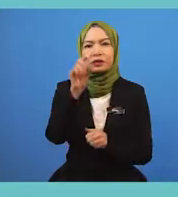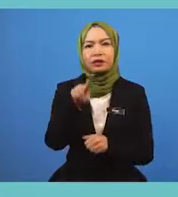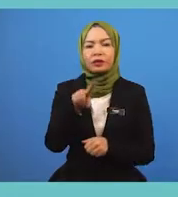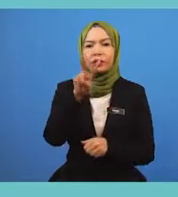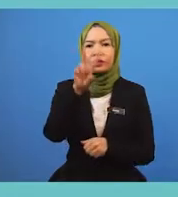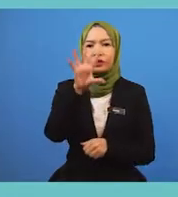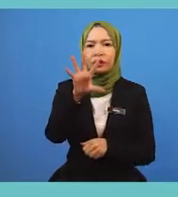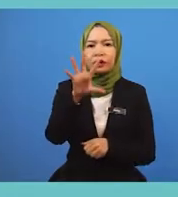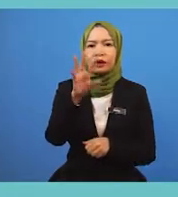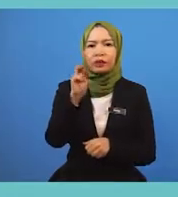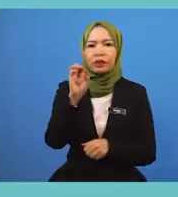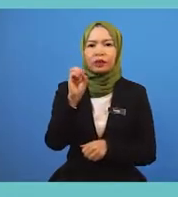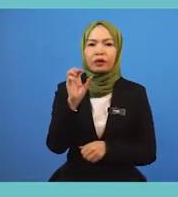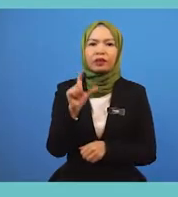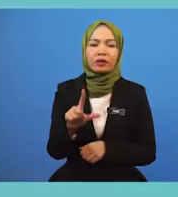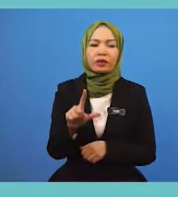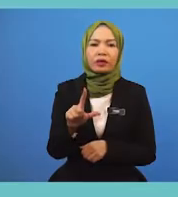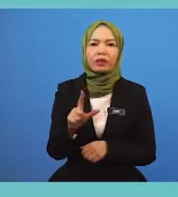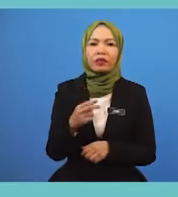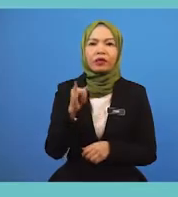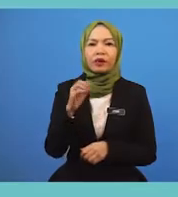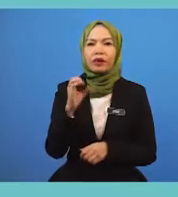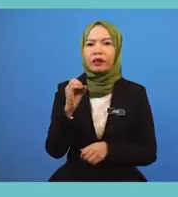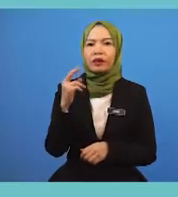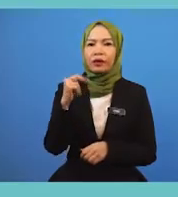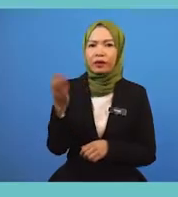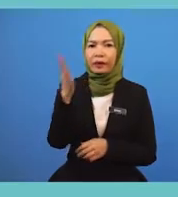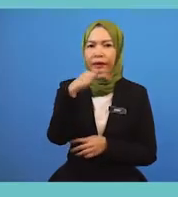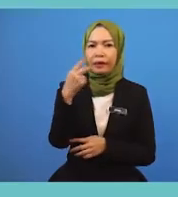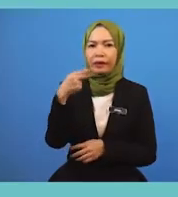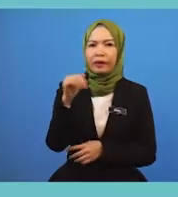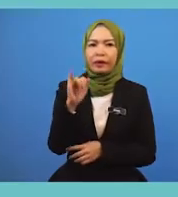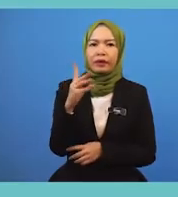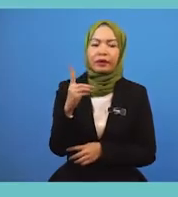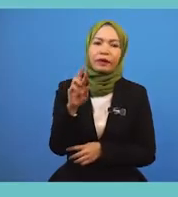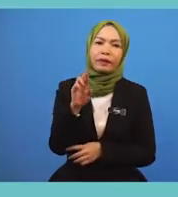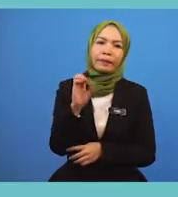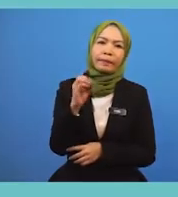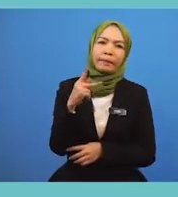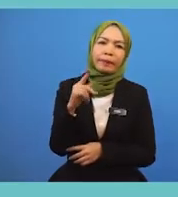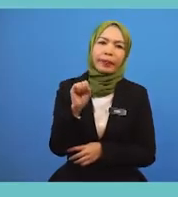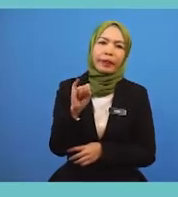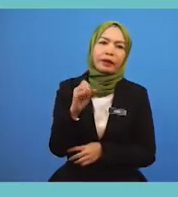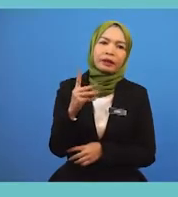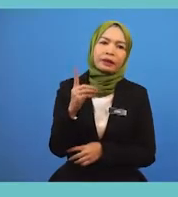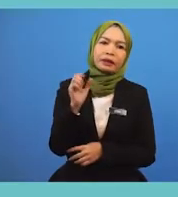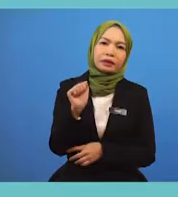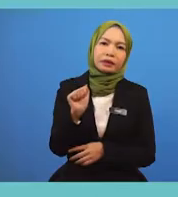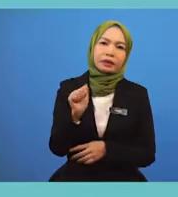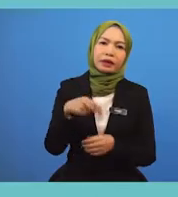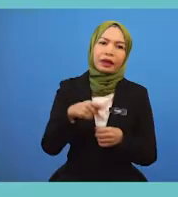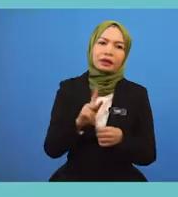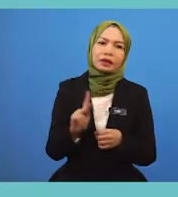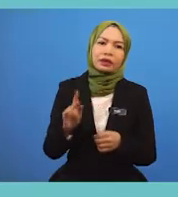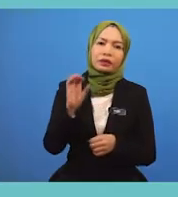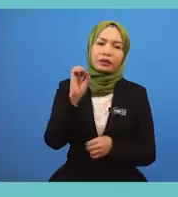0.25 mol ion hidroksida dan menghasilkan 0.25 mol